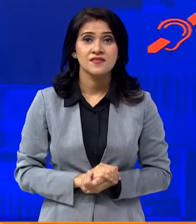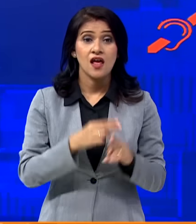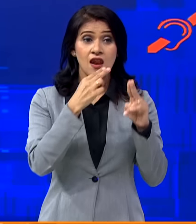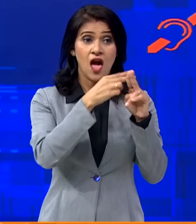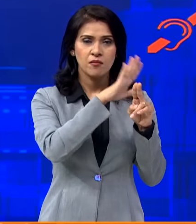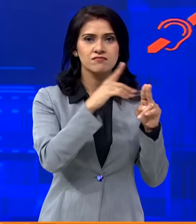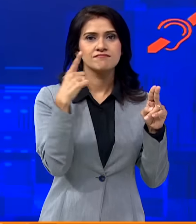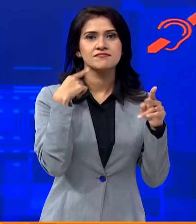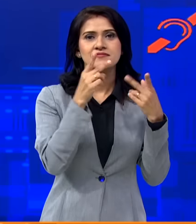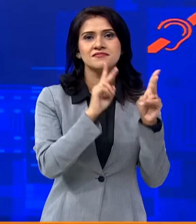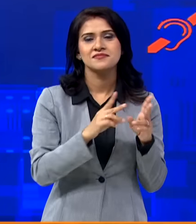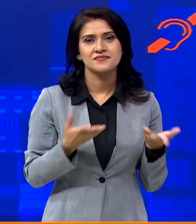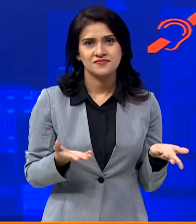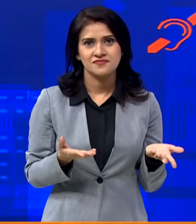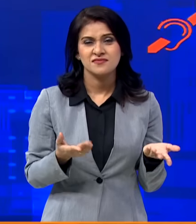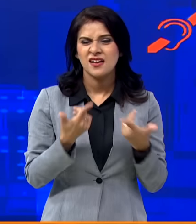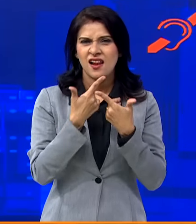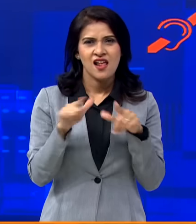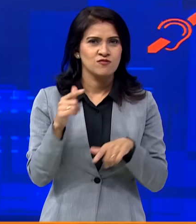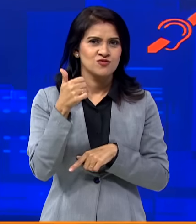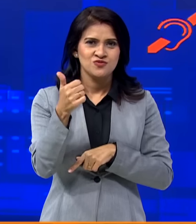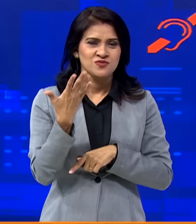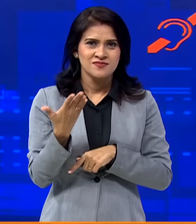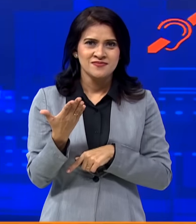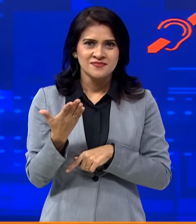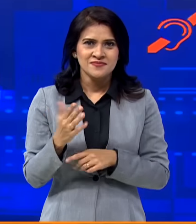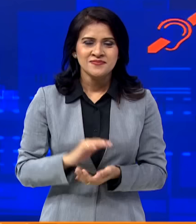देता ऐसी भाषा तो अशोभनीय